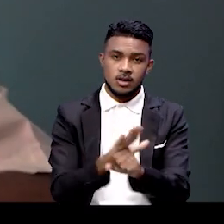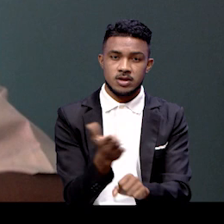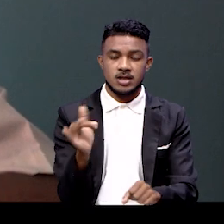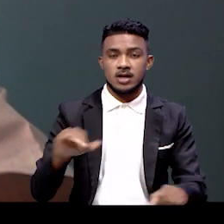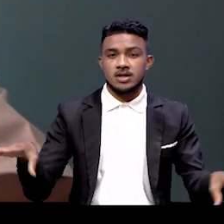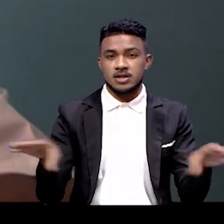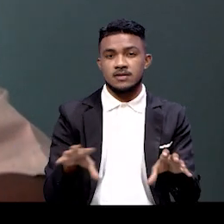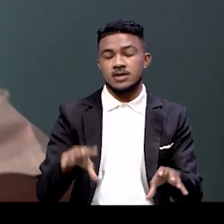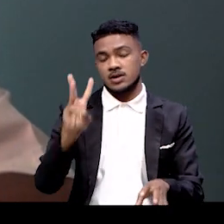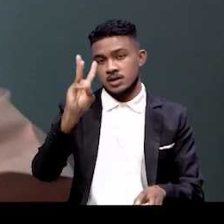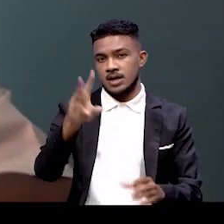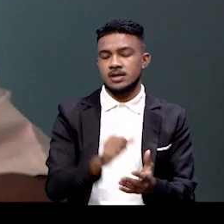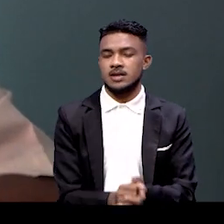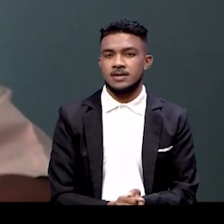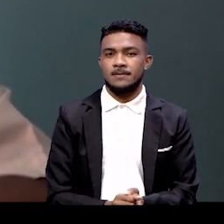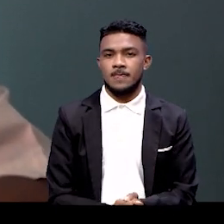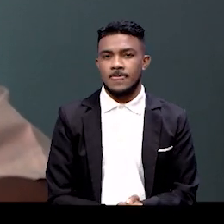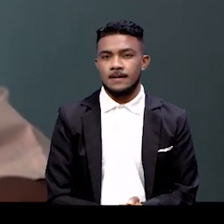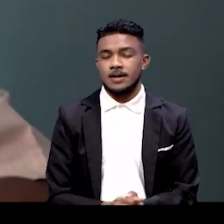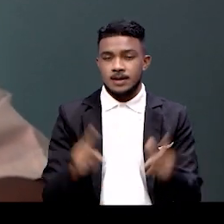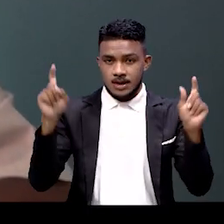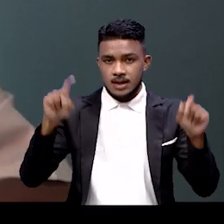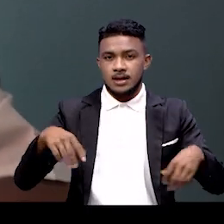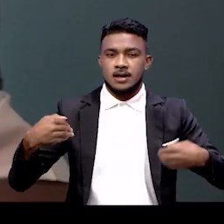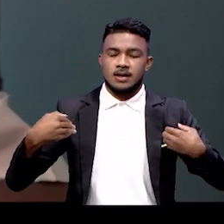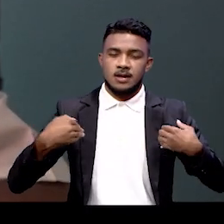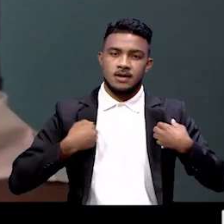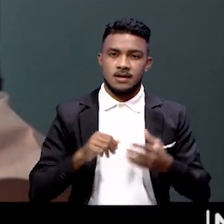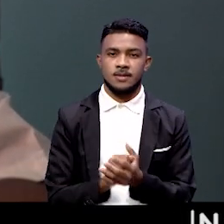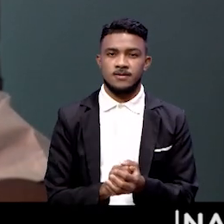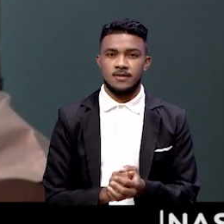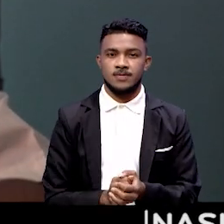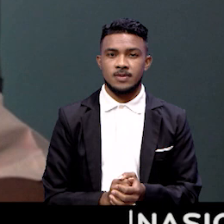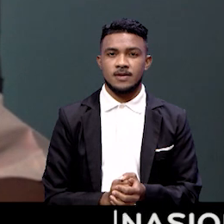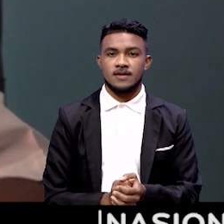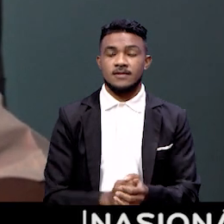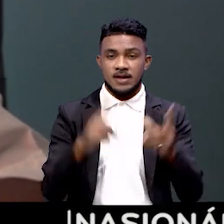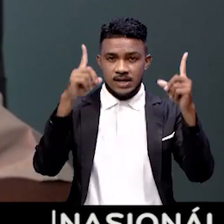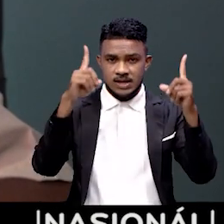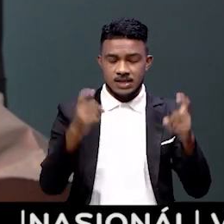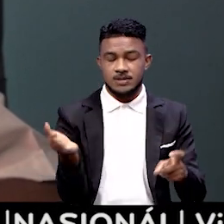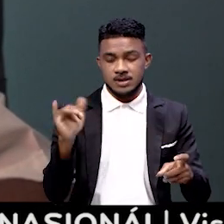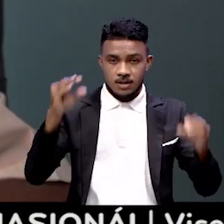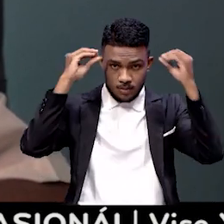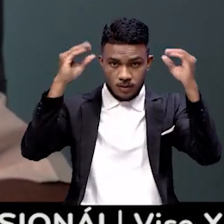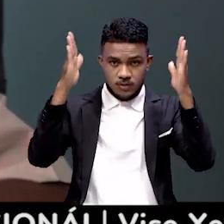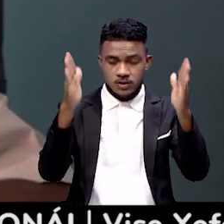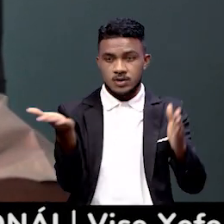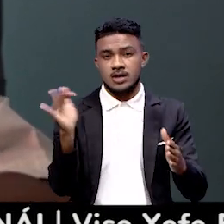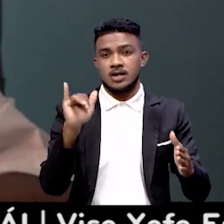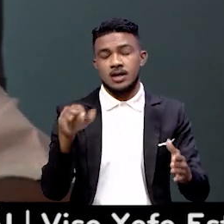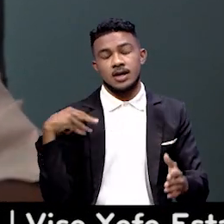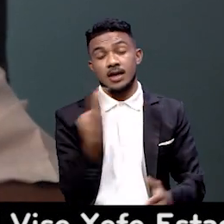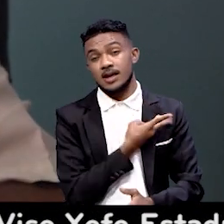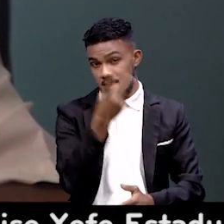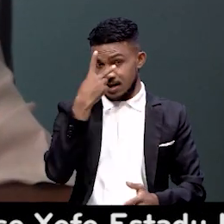eskalan 6 ne tenki hamusu exame de acesso kategoria profesor senior masih itahare